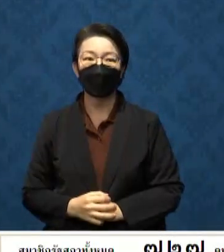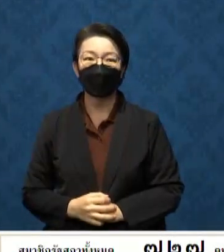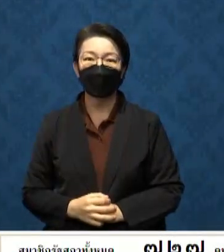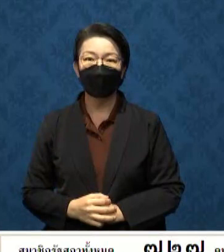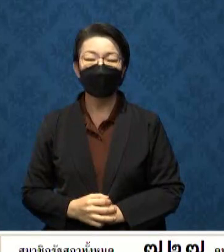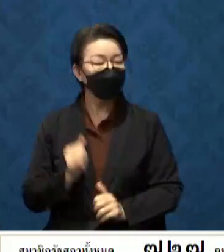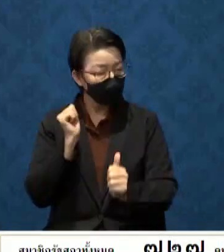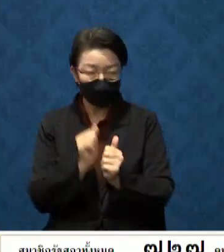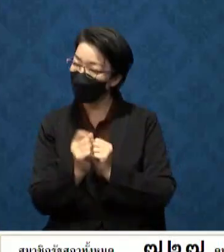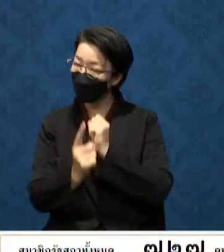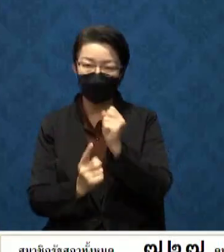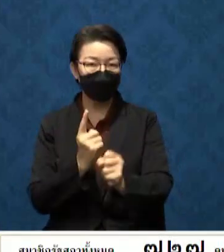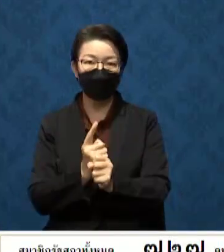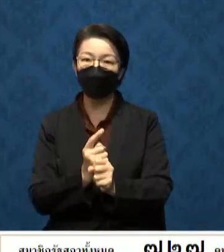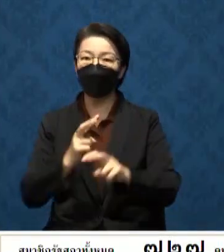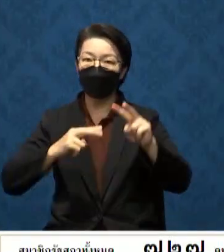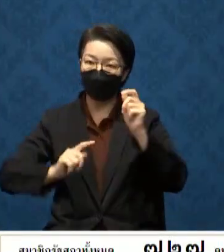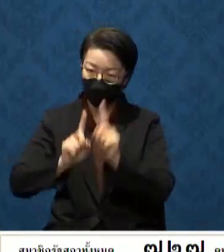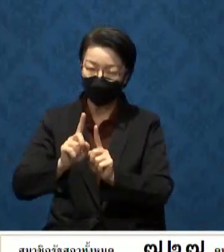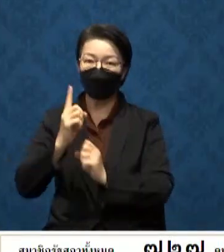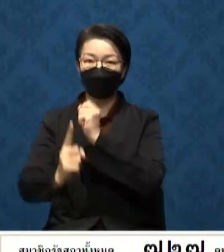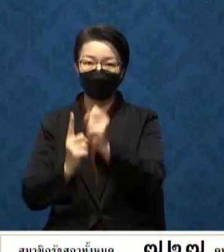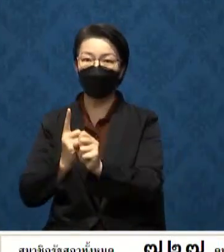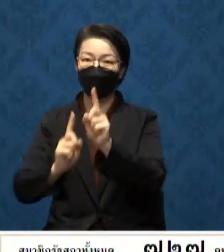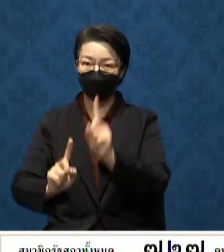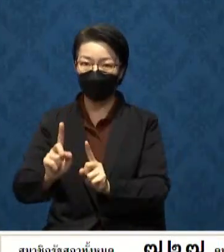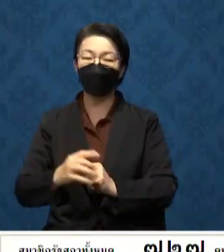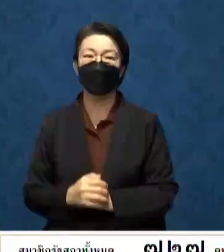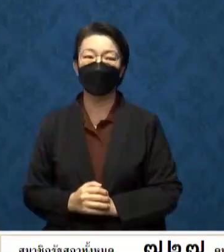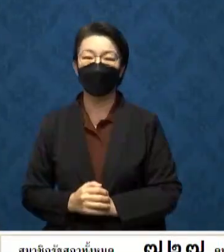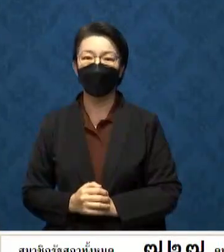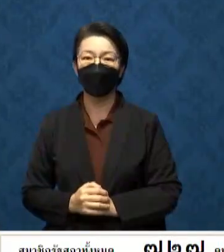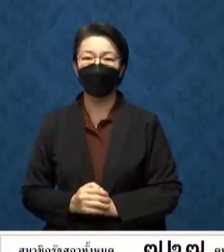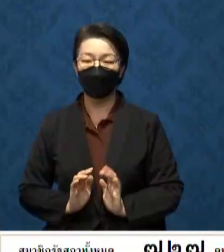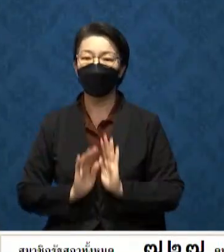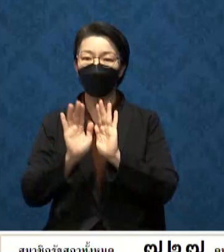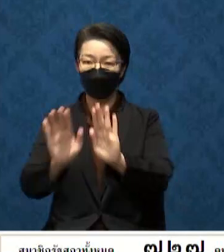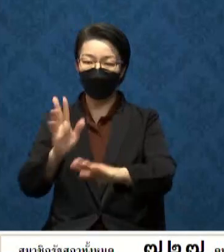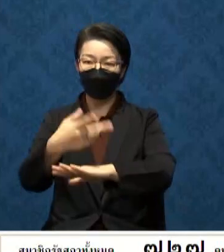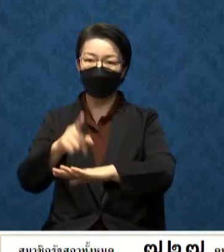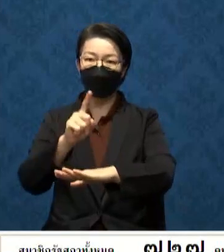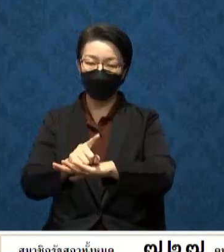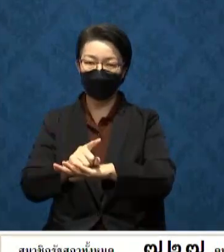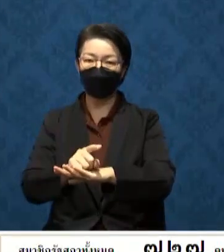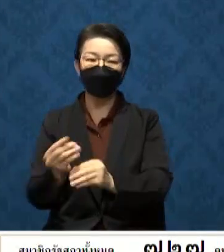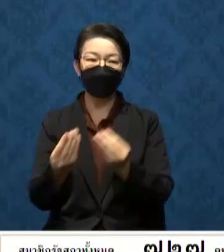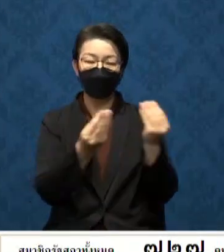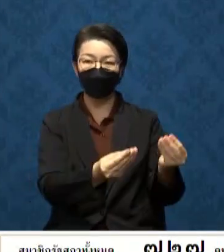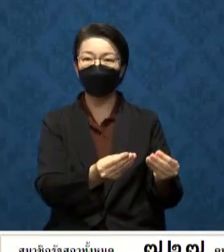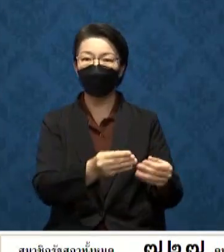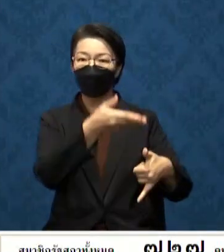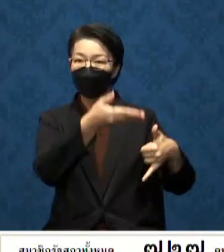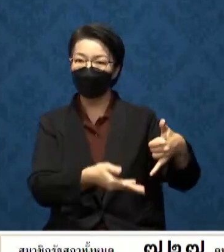ทุกปีก็ขออนุญาตเรียนท่านประธานผ่านไปยังผู้สงวนคำแปรยติว่าเนื่องด้ว